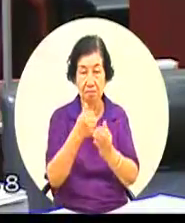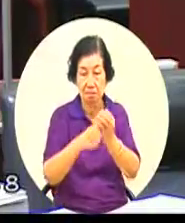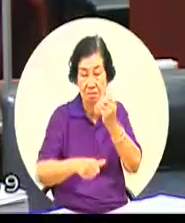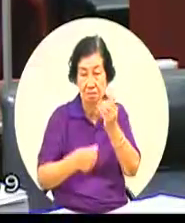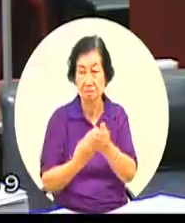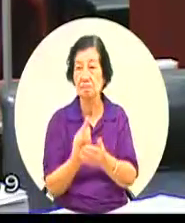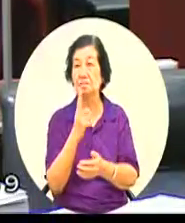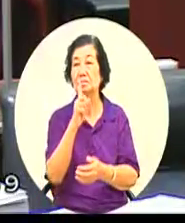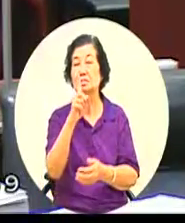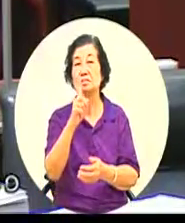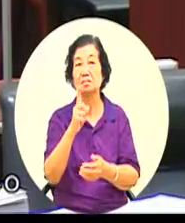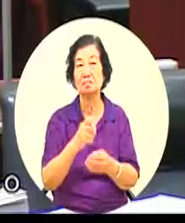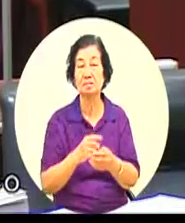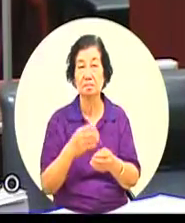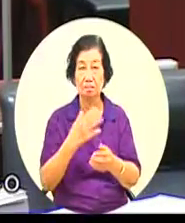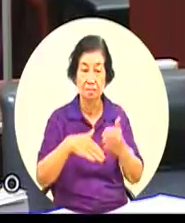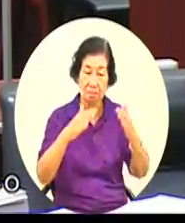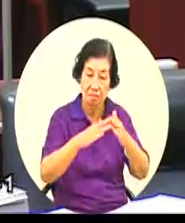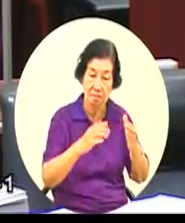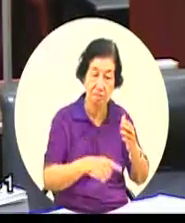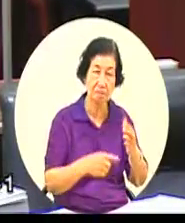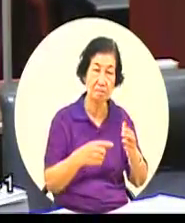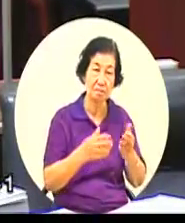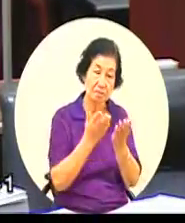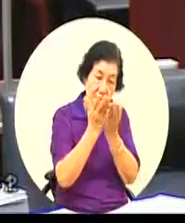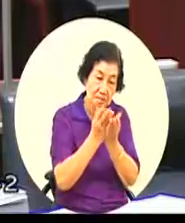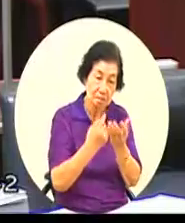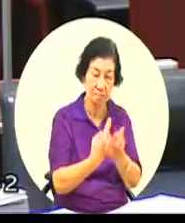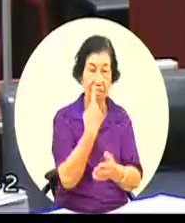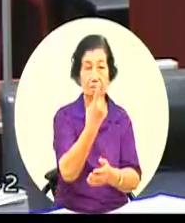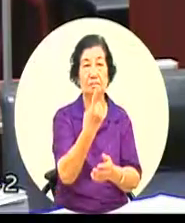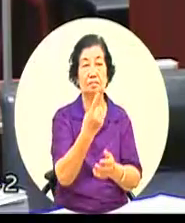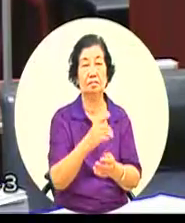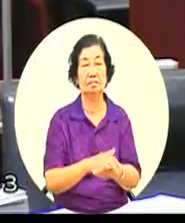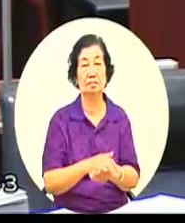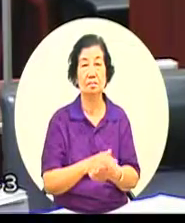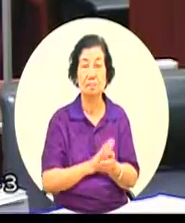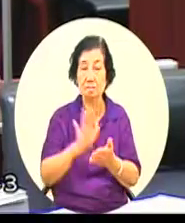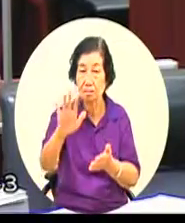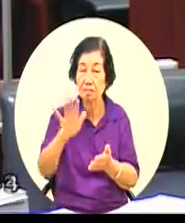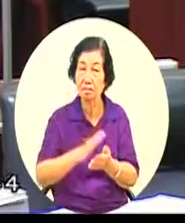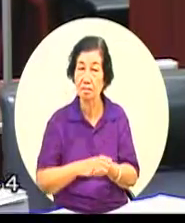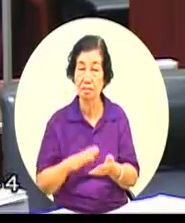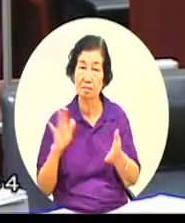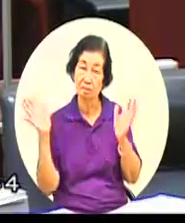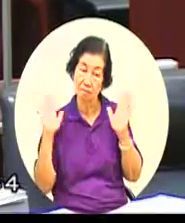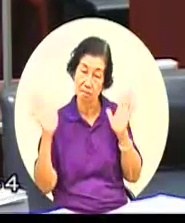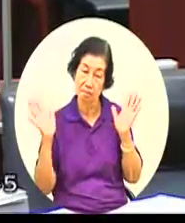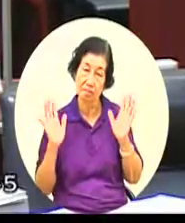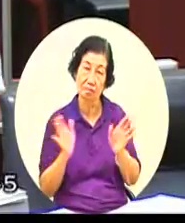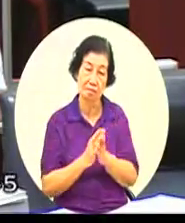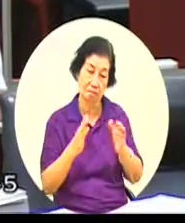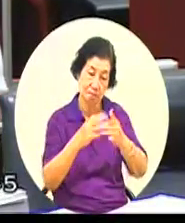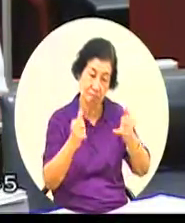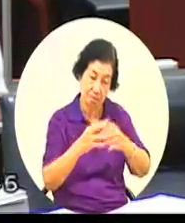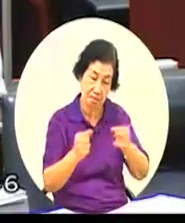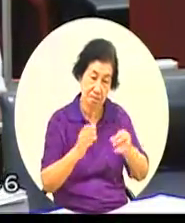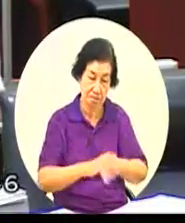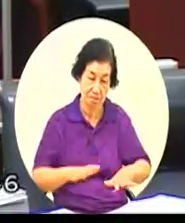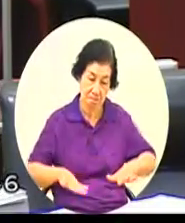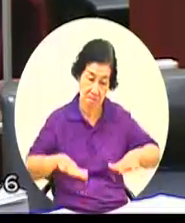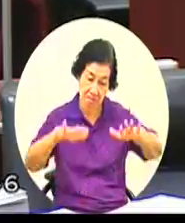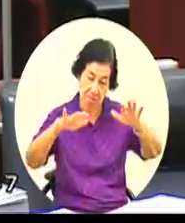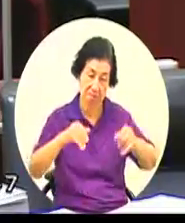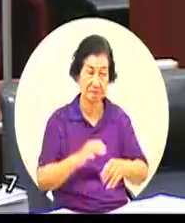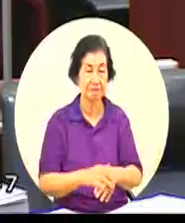这个囡仔，他的成长过程。事实讲真啦，那伊反正还蛮避开啦，事实给足